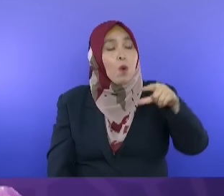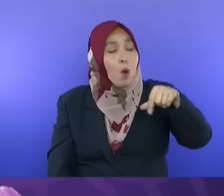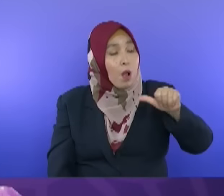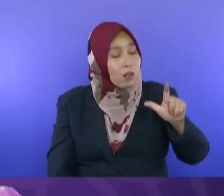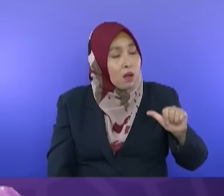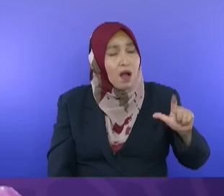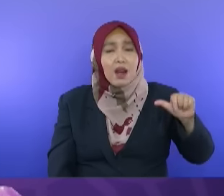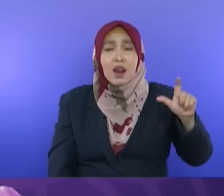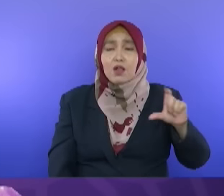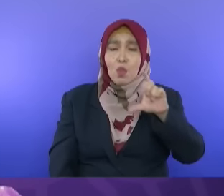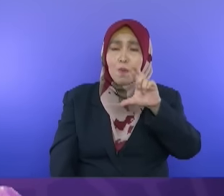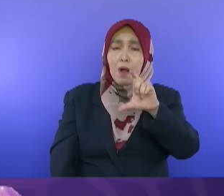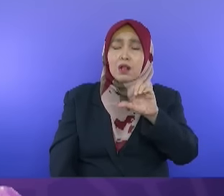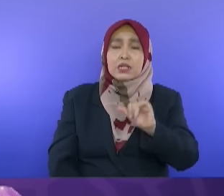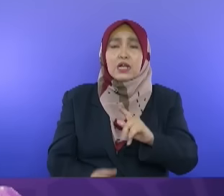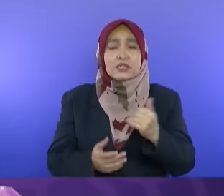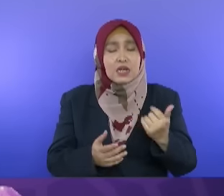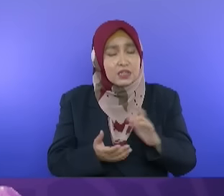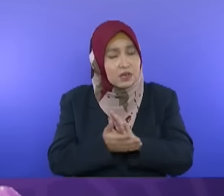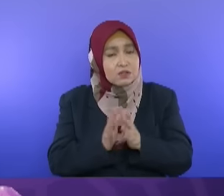huruf H itu cuma